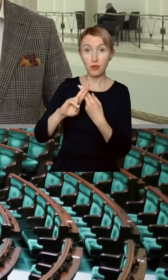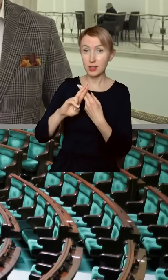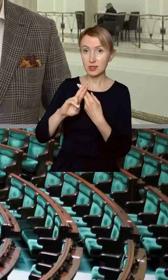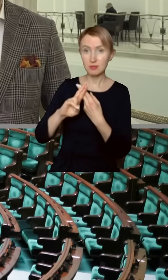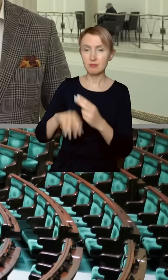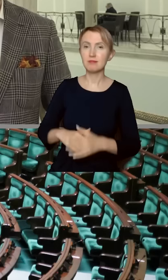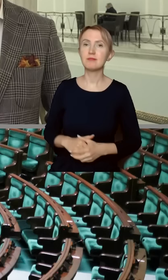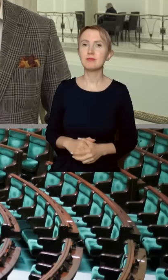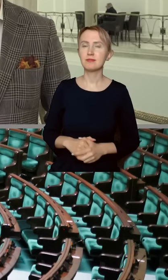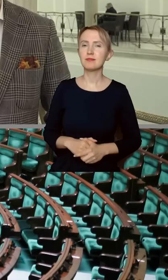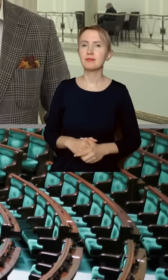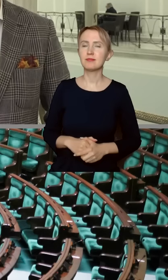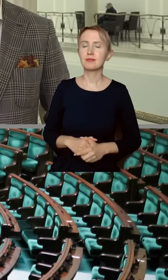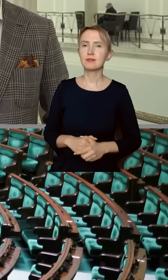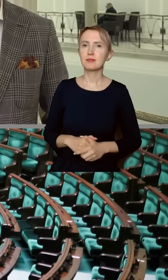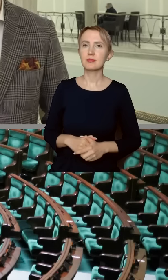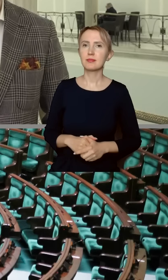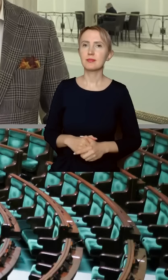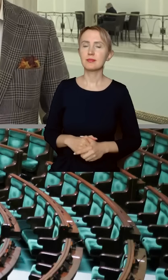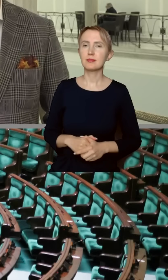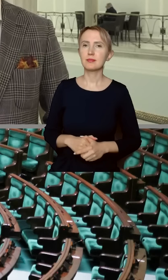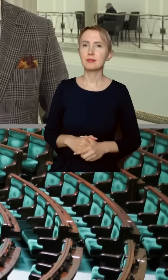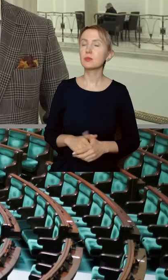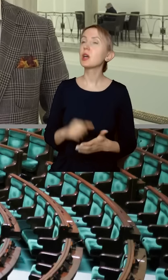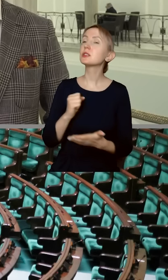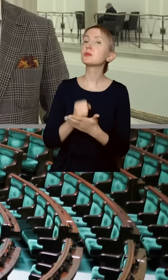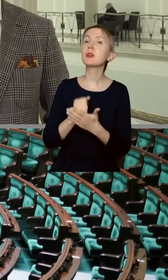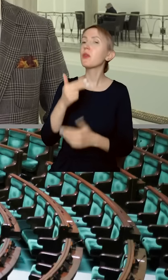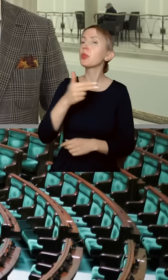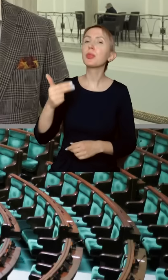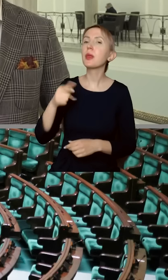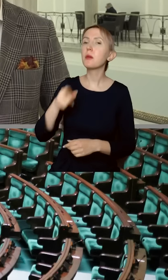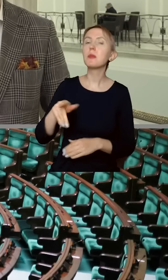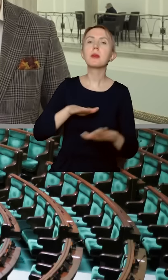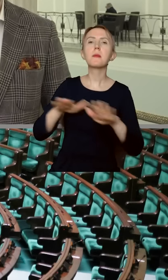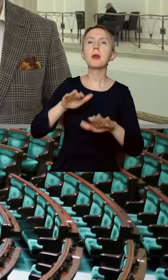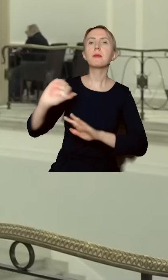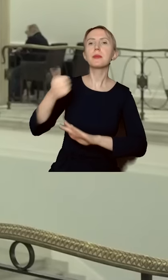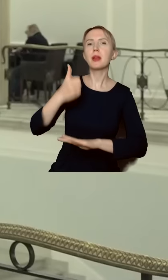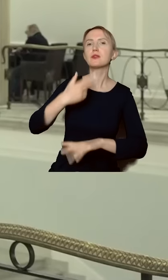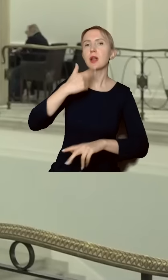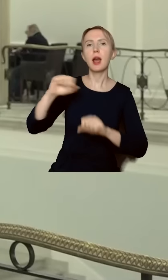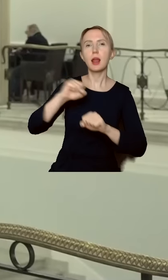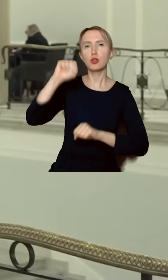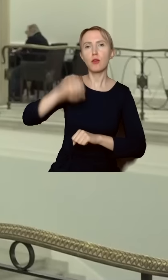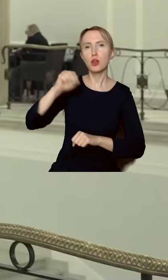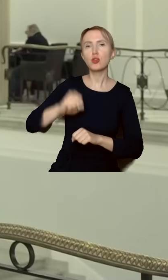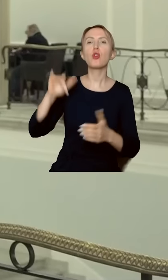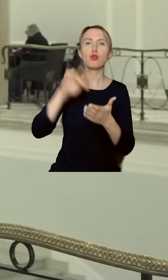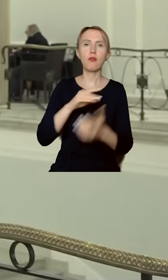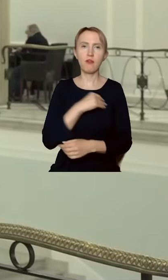strony Donalda Tuska. Rzecz dotyczy oczywiście lokalizacji pierwszej elektrowni jądrowej w